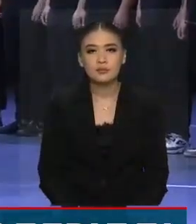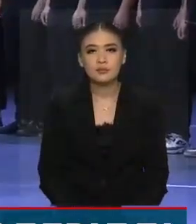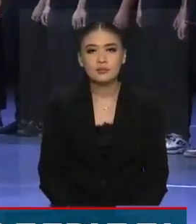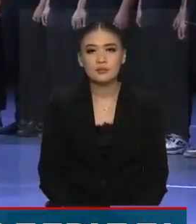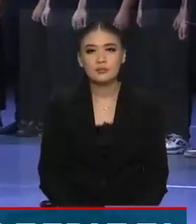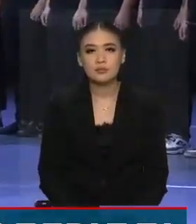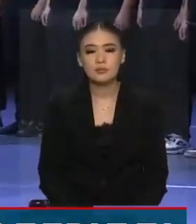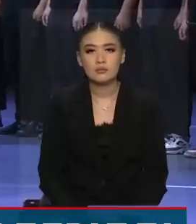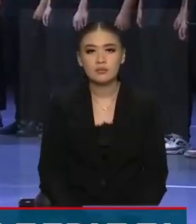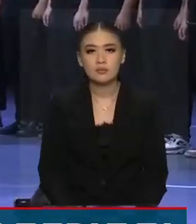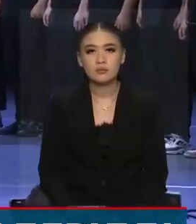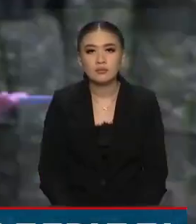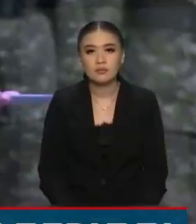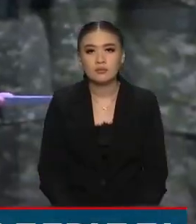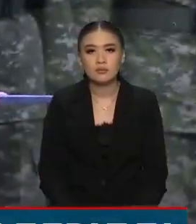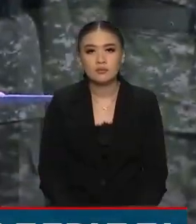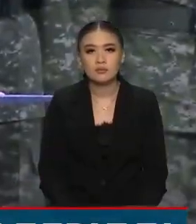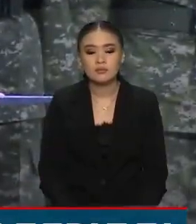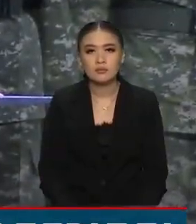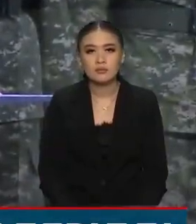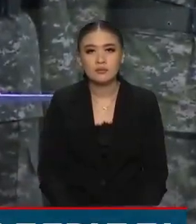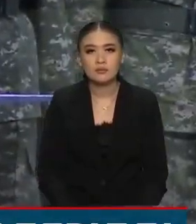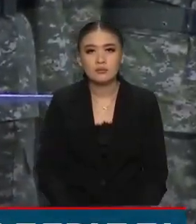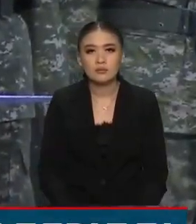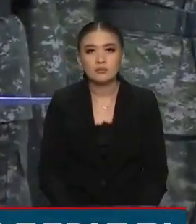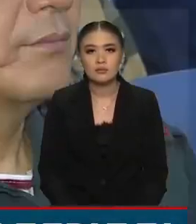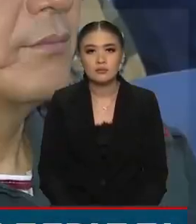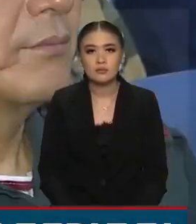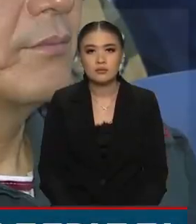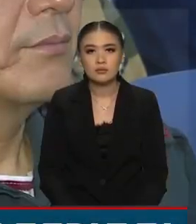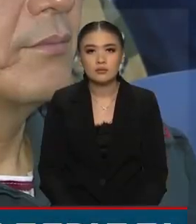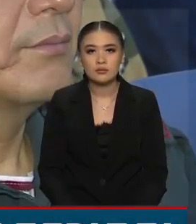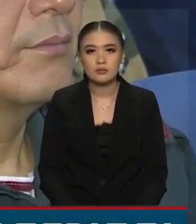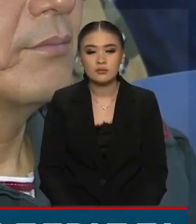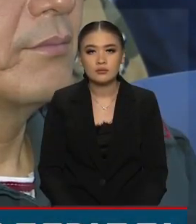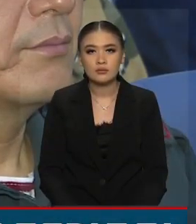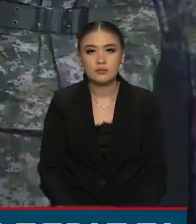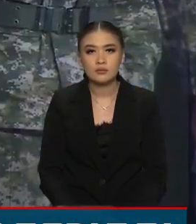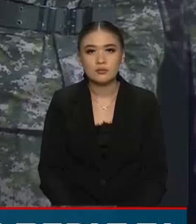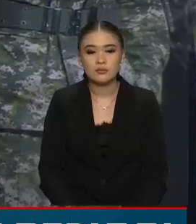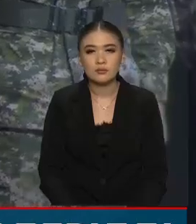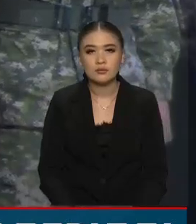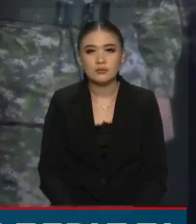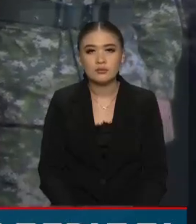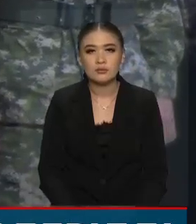тыныштығын, отанымыздың көгін кірпі қақпай қорғауды аманат еттік бауырлар.